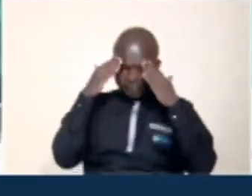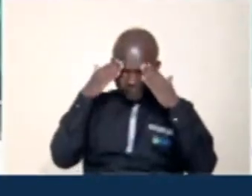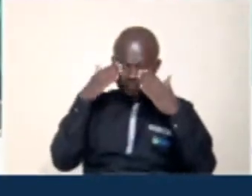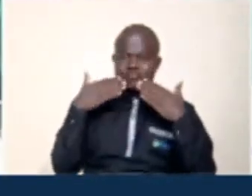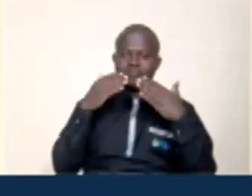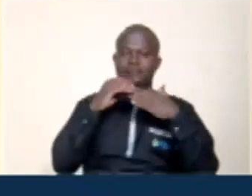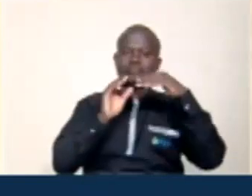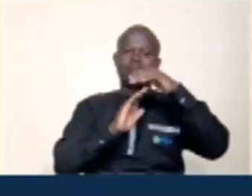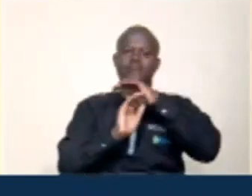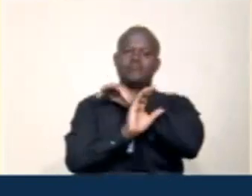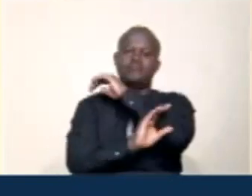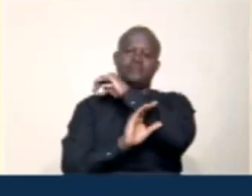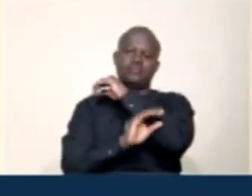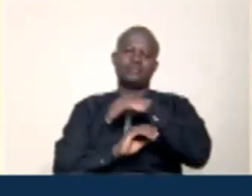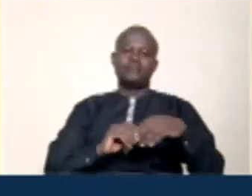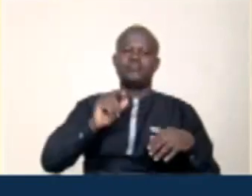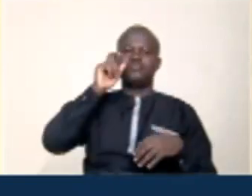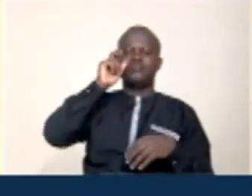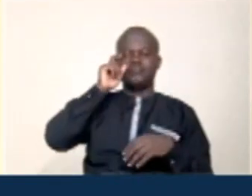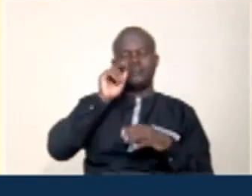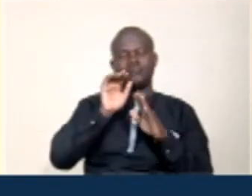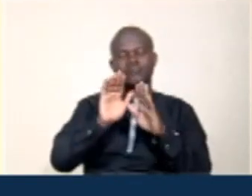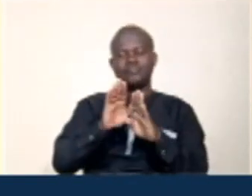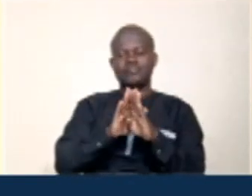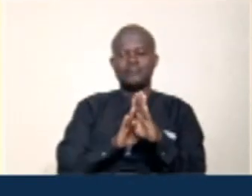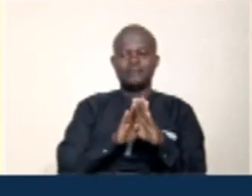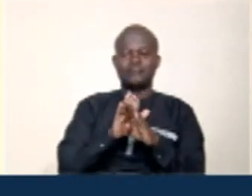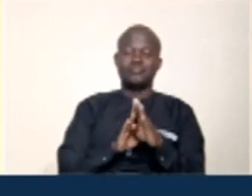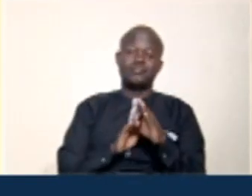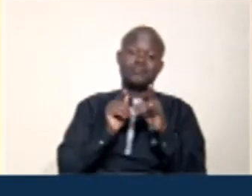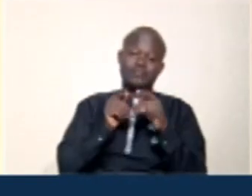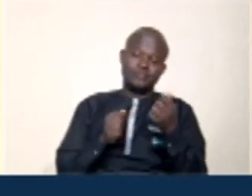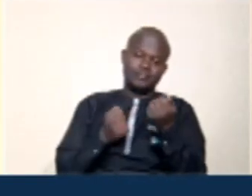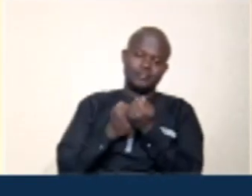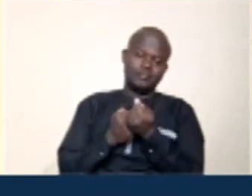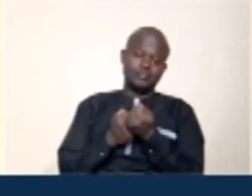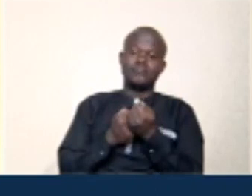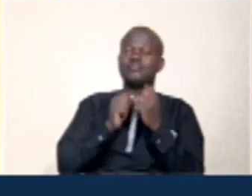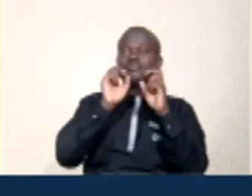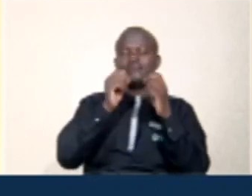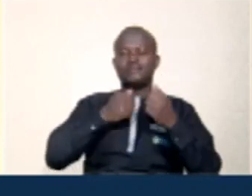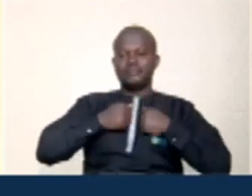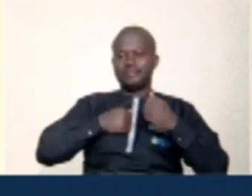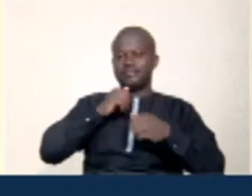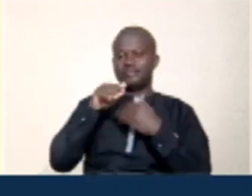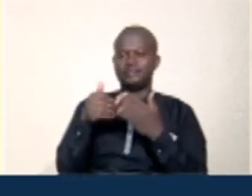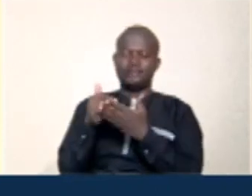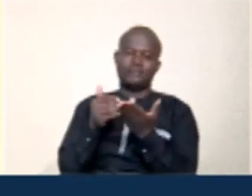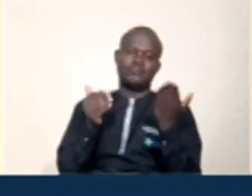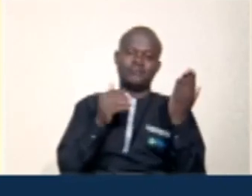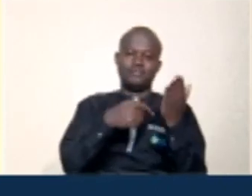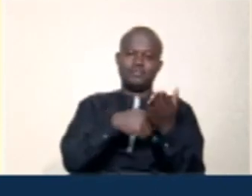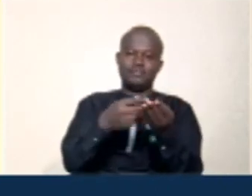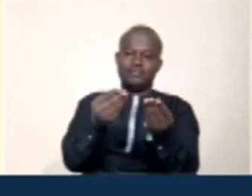ubuyobozi bukuru bw'igihugu. Kagame ni ruhumuriza abaduhumurije agihinguka ati banyarwanda mwese nje